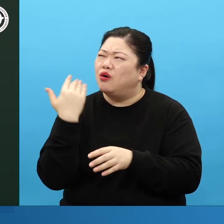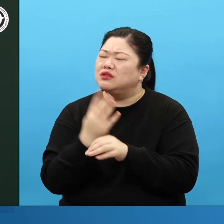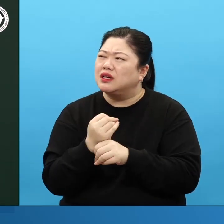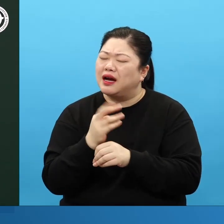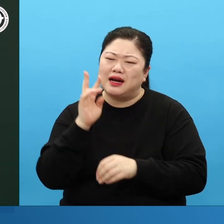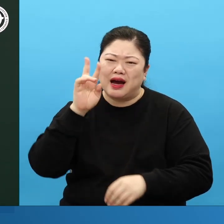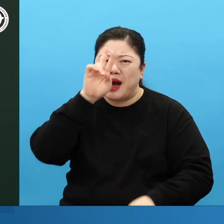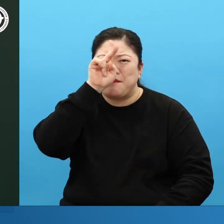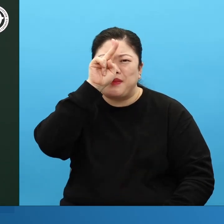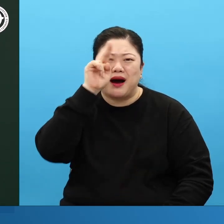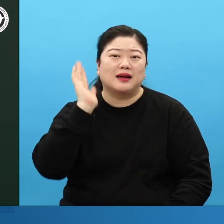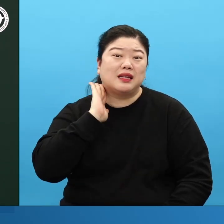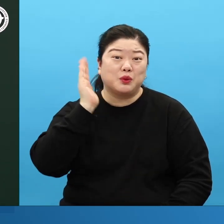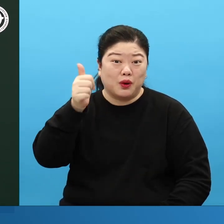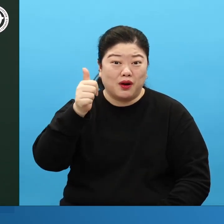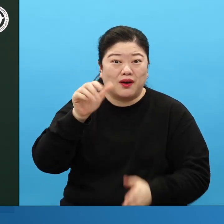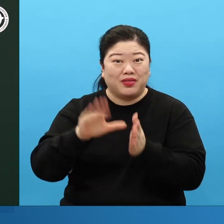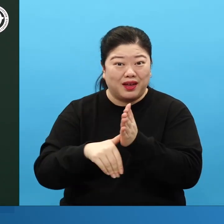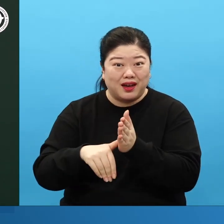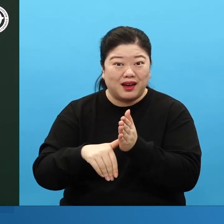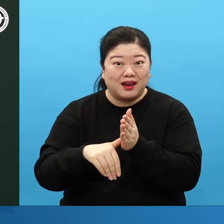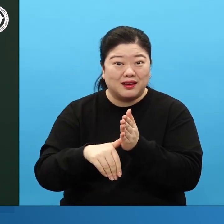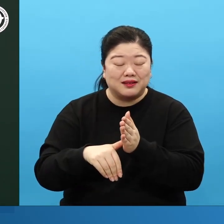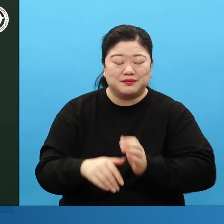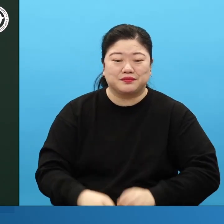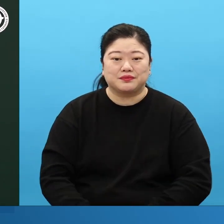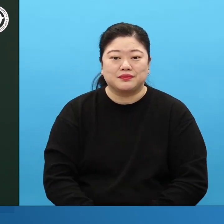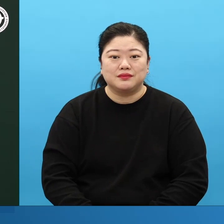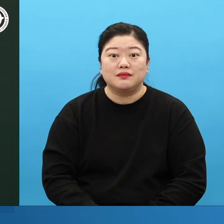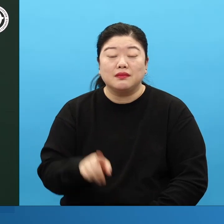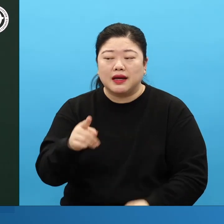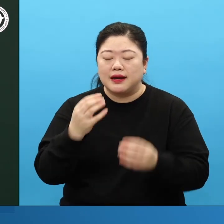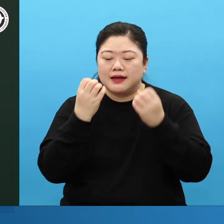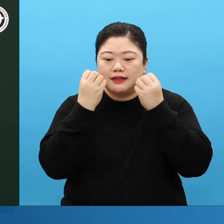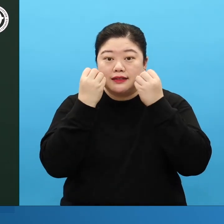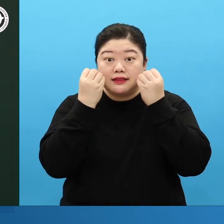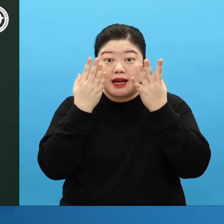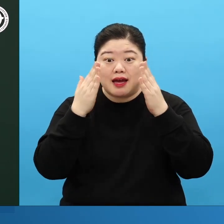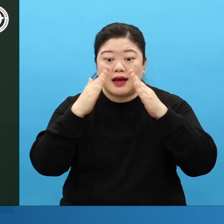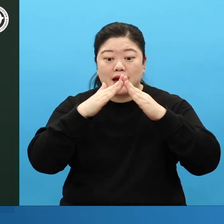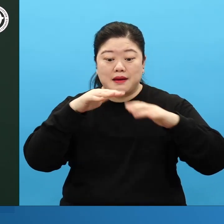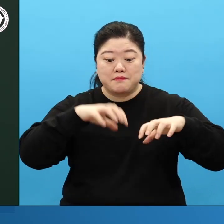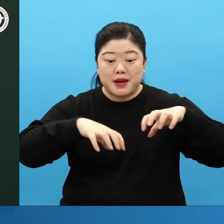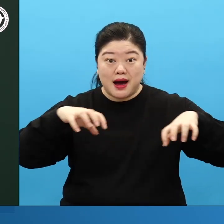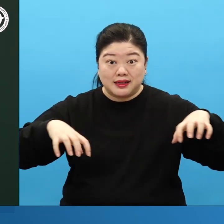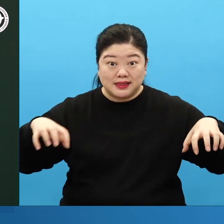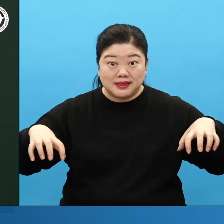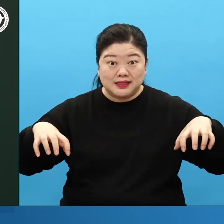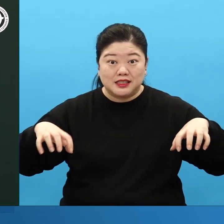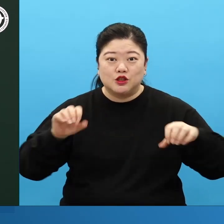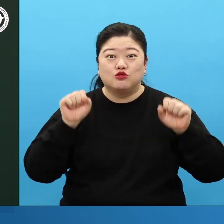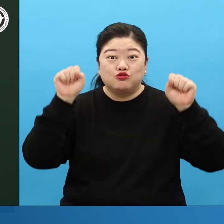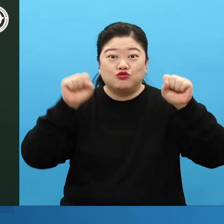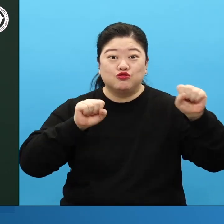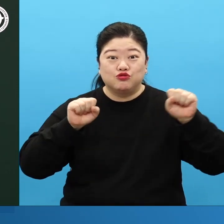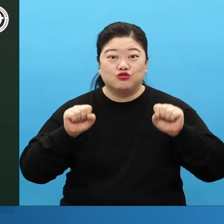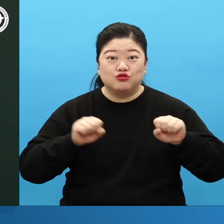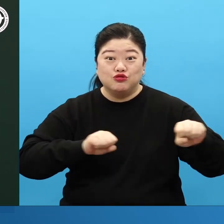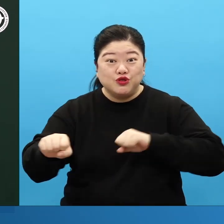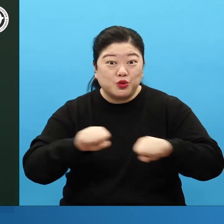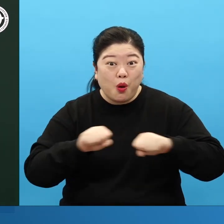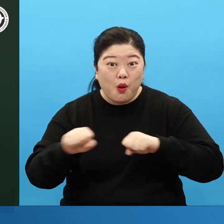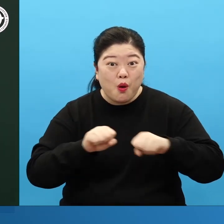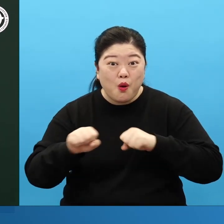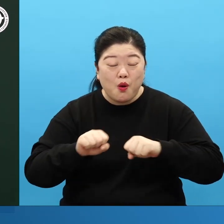del presidente Park. 박정희 대통령이 새마을 연수원 교수로 불렀어요. Vemos que es la época del presidente Park Chung-in y lo llamó